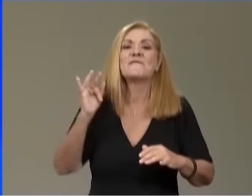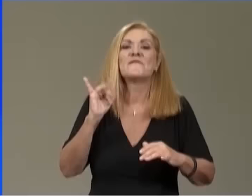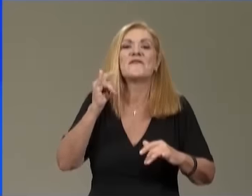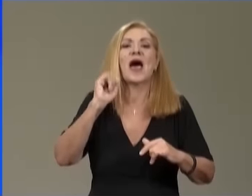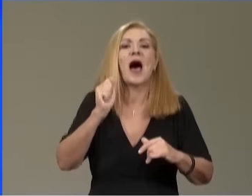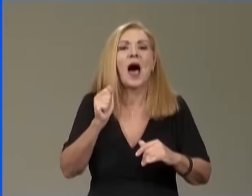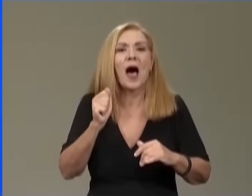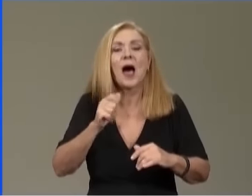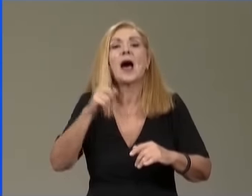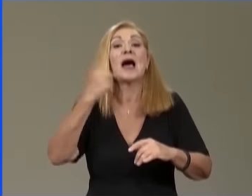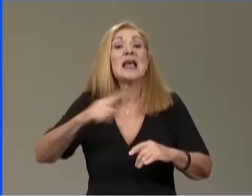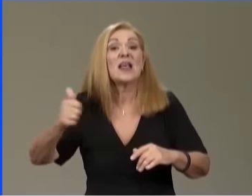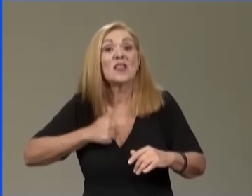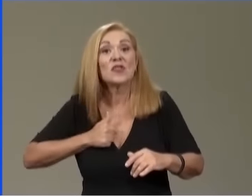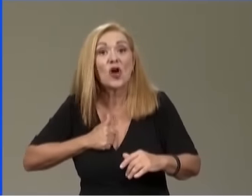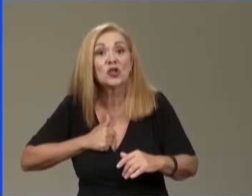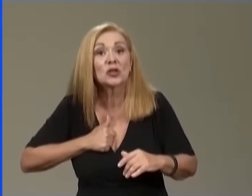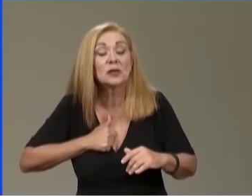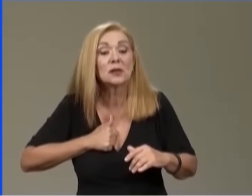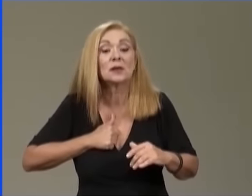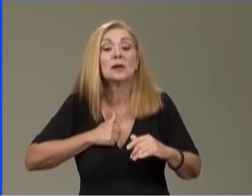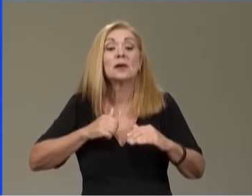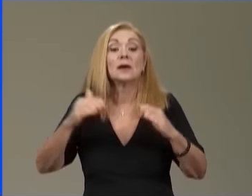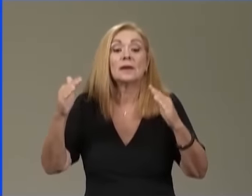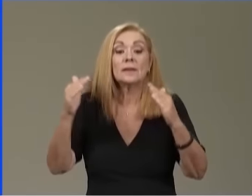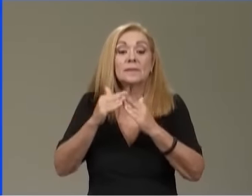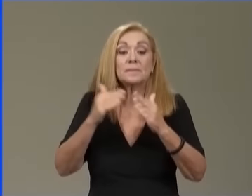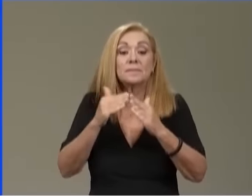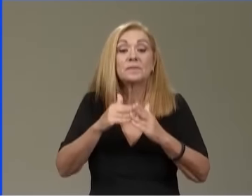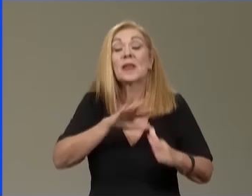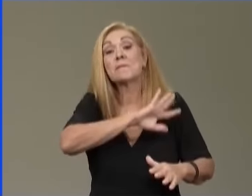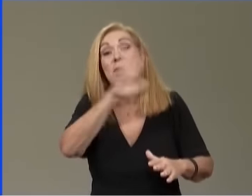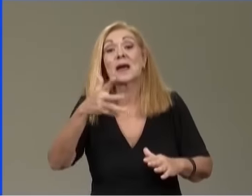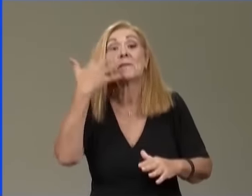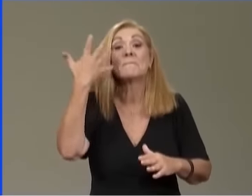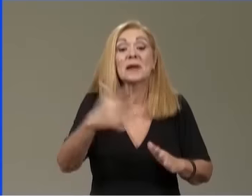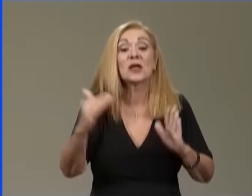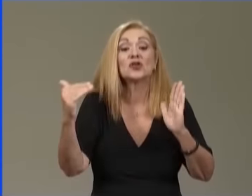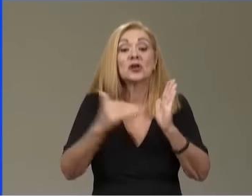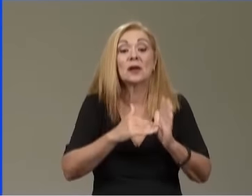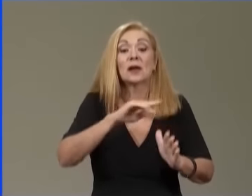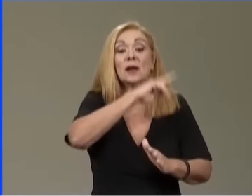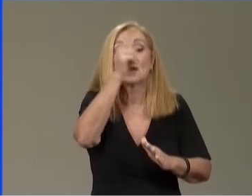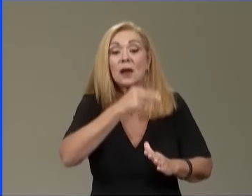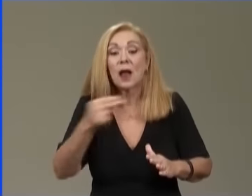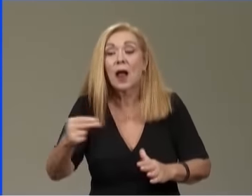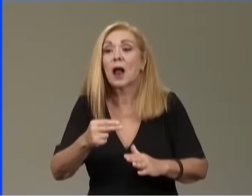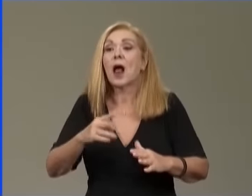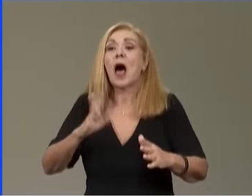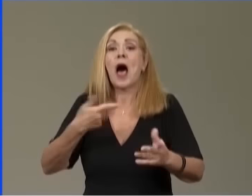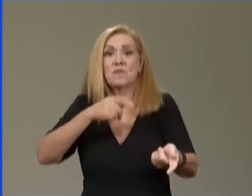που ασφαλίζουν κατοικίες αξίες έως 500.000 ευρώ από φυσικές καταστροφές.